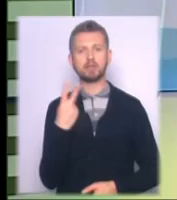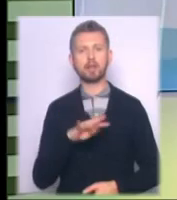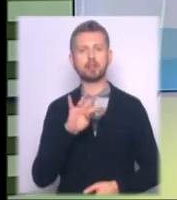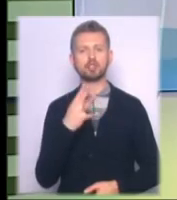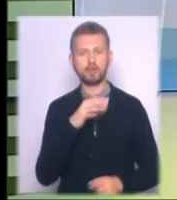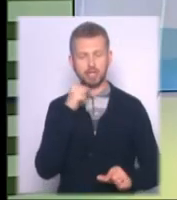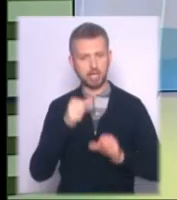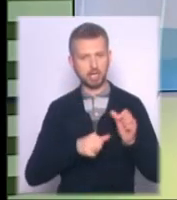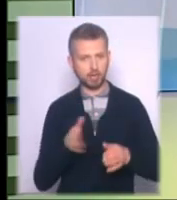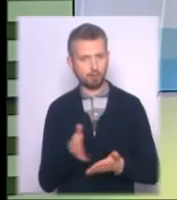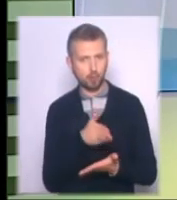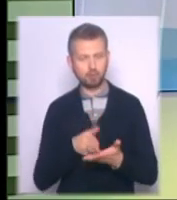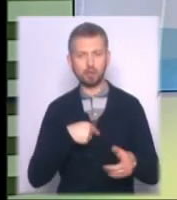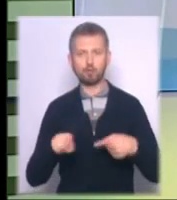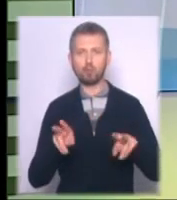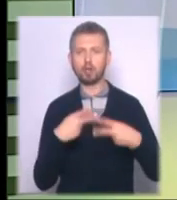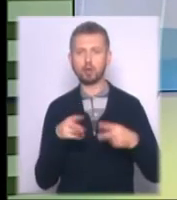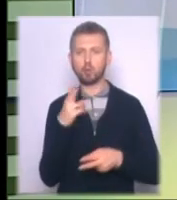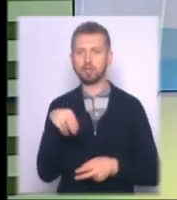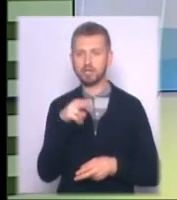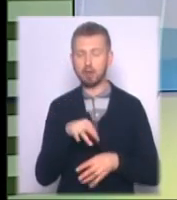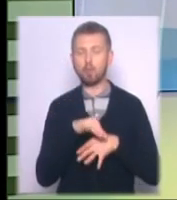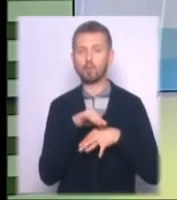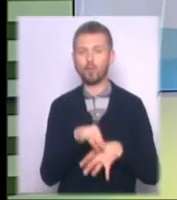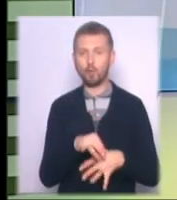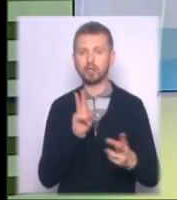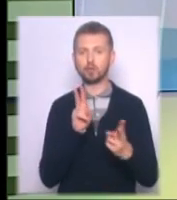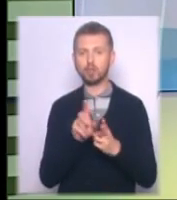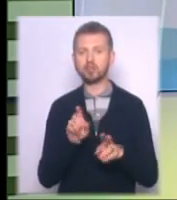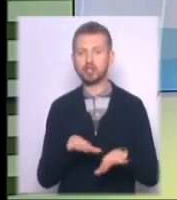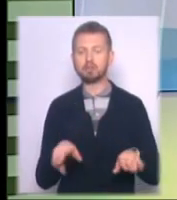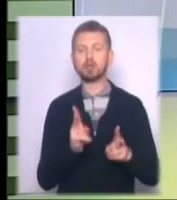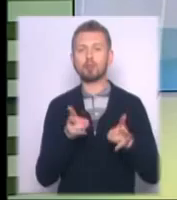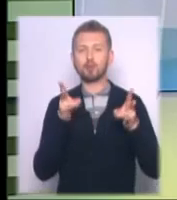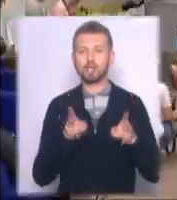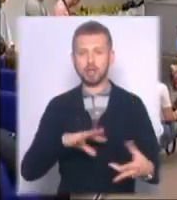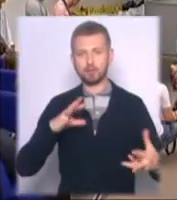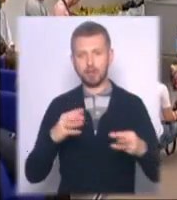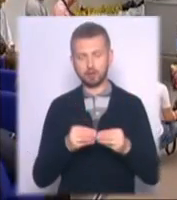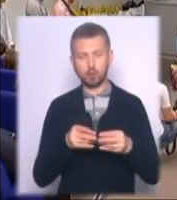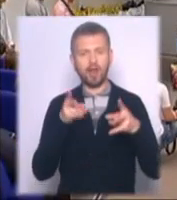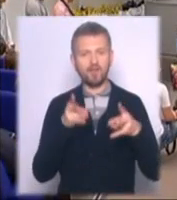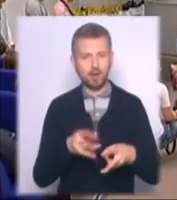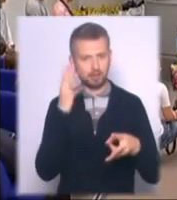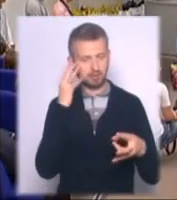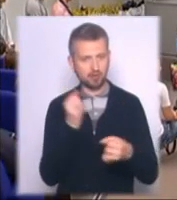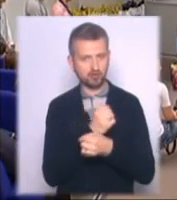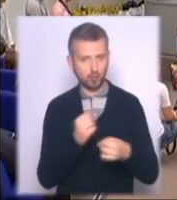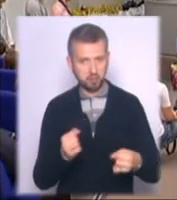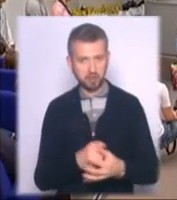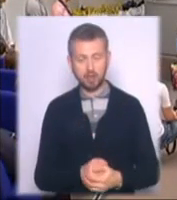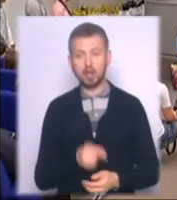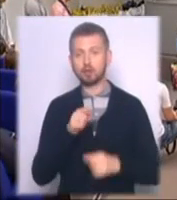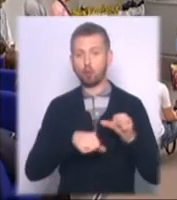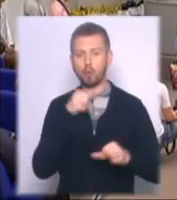24-й рік поспіль футбольний клуб «Динамо» проводить зустріч з дітьми, які постраждали внаслідок аварії на Чорнобильській АЕС. Цьогоріч